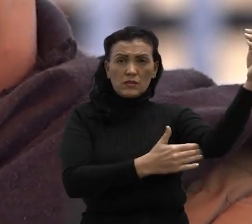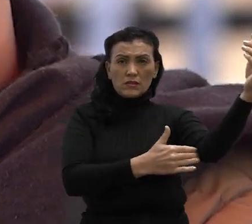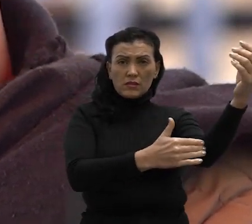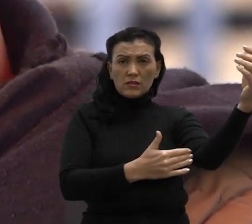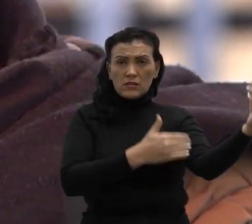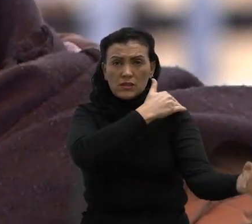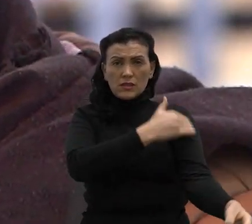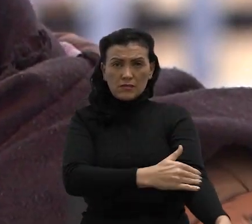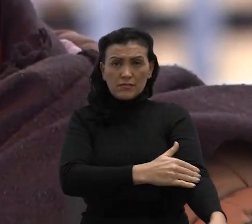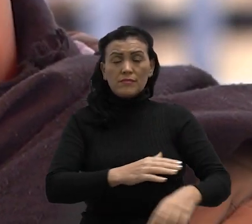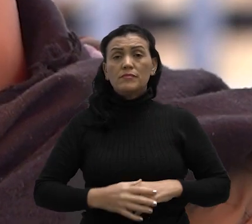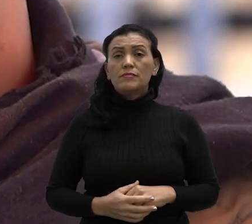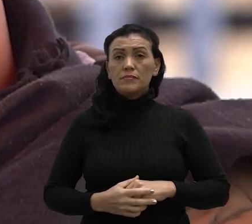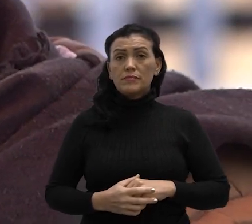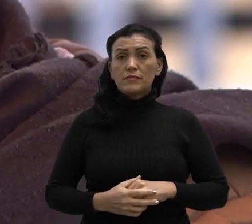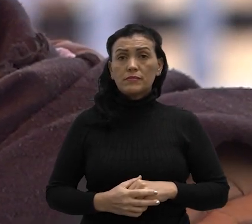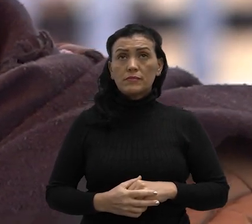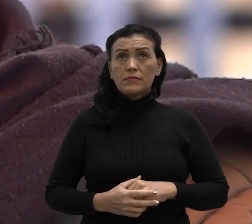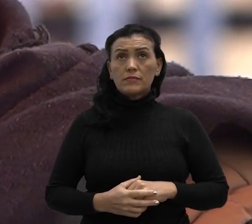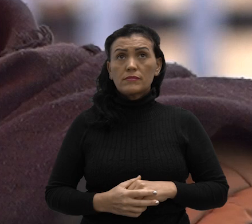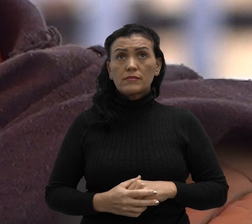بين كتفي ومفصل النص،